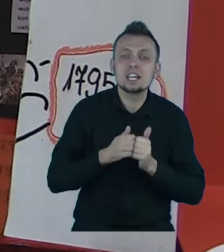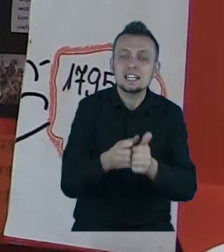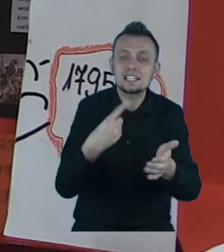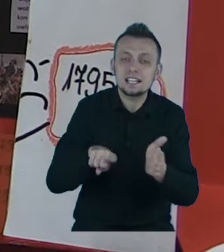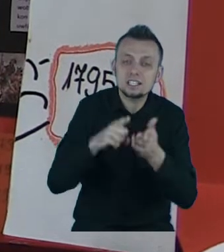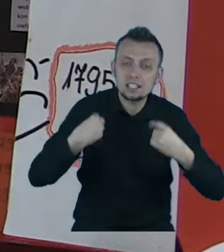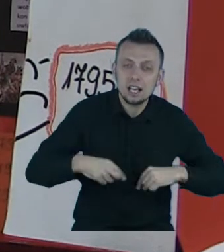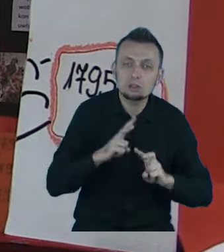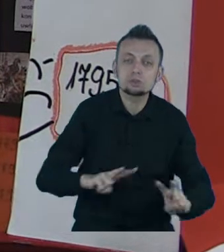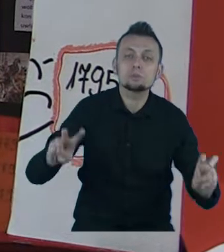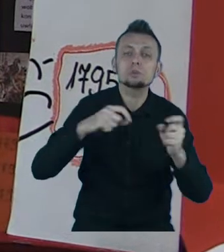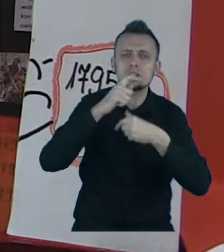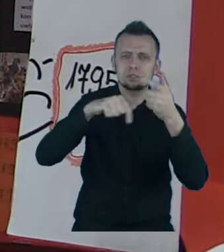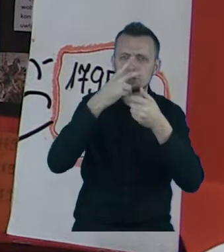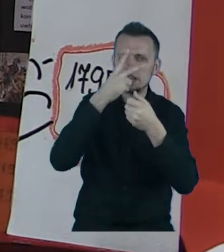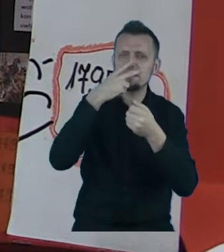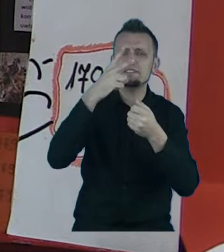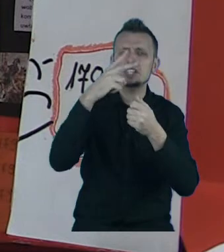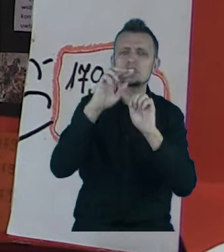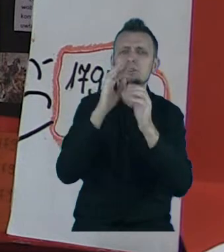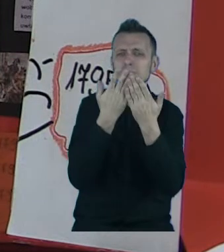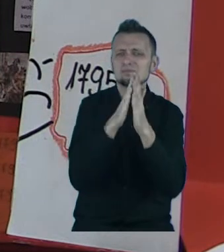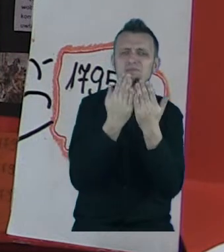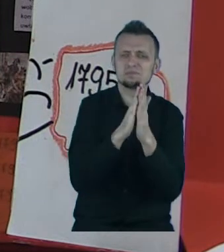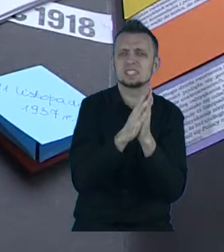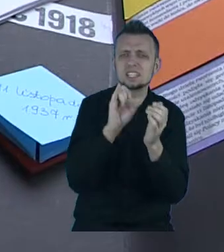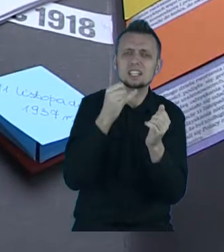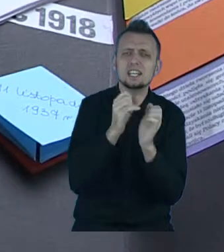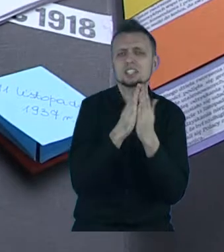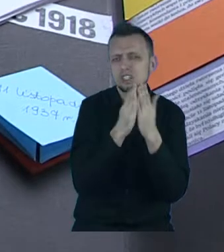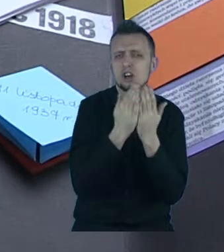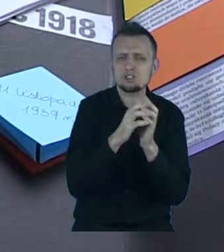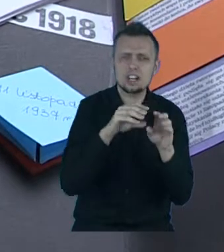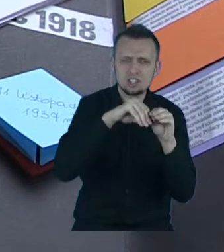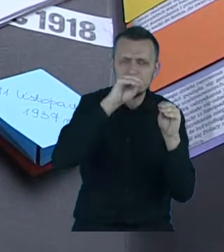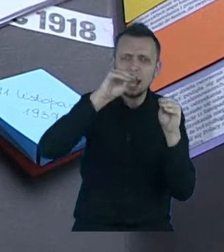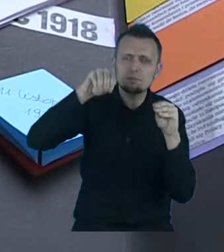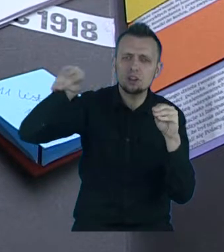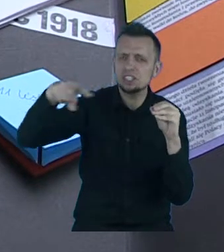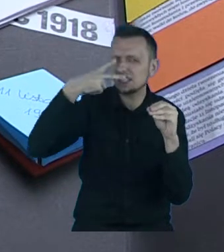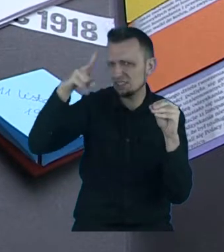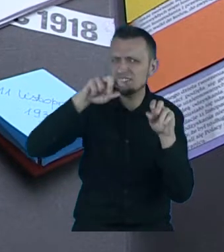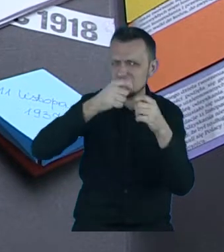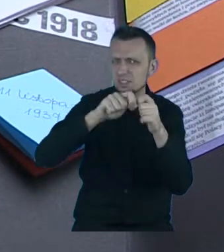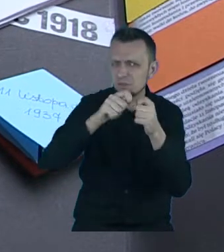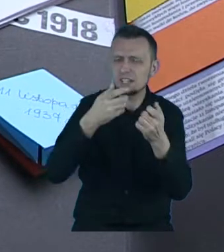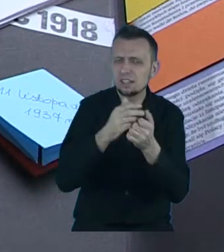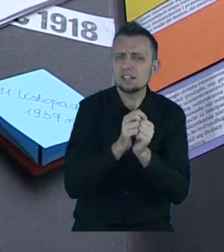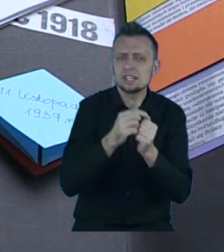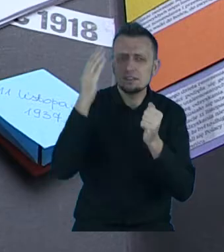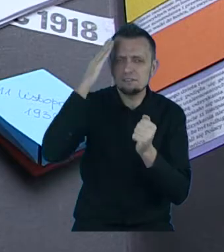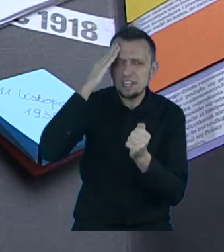w różny interaktywny sposób poprzez harmonijki i inne książeczki prezentowałaby tą wiedzę związaną bądź z